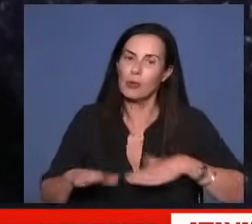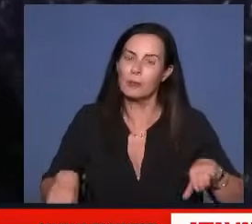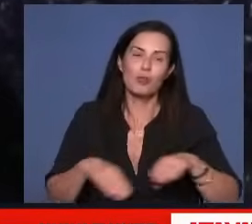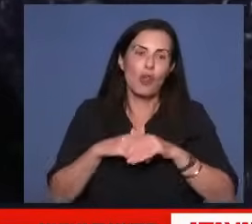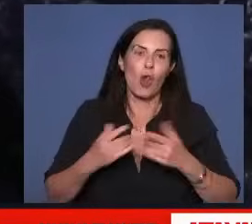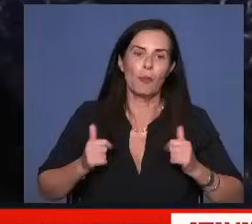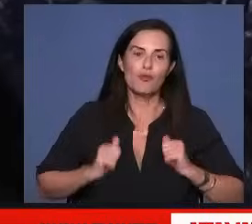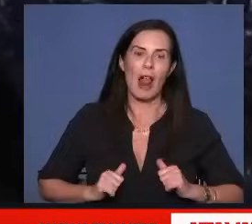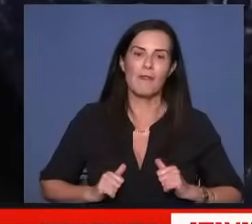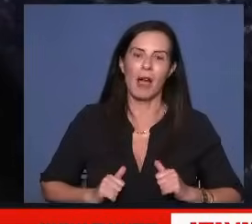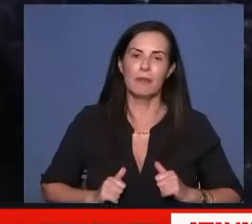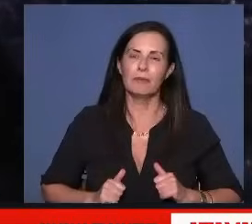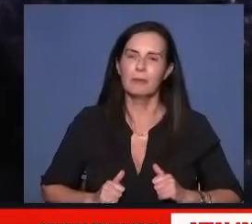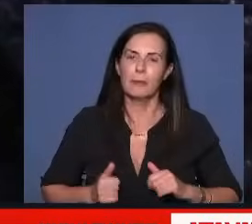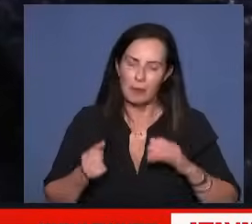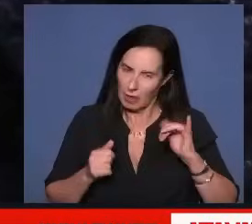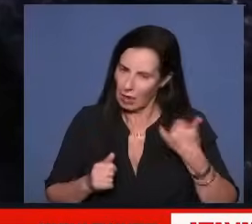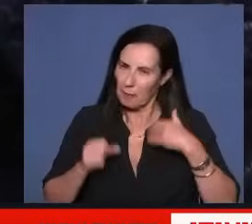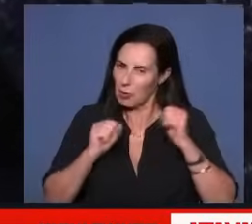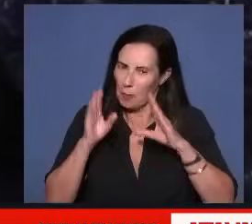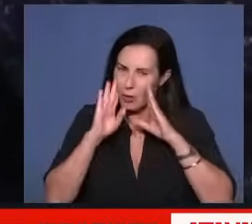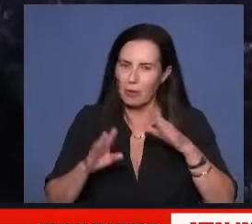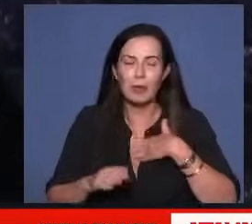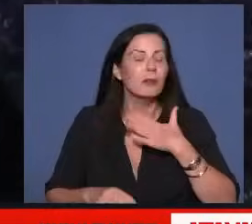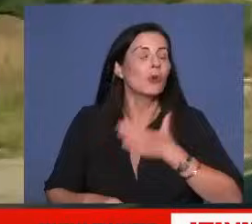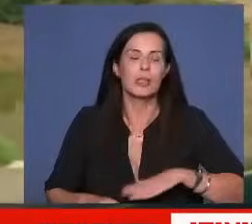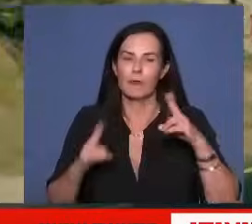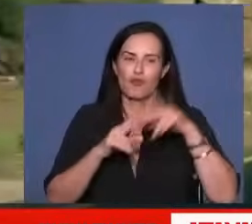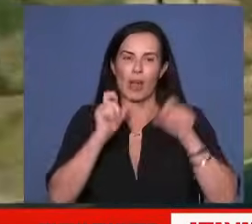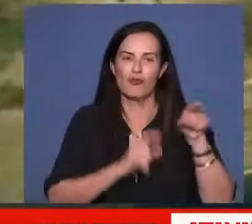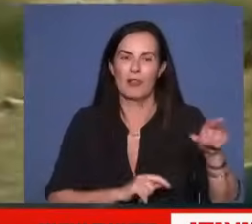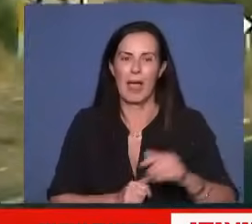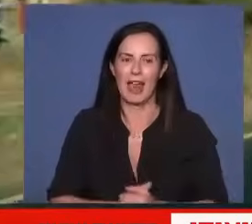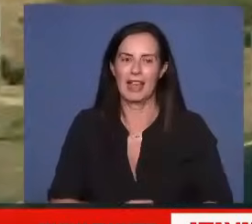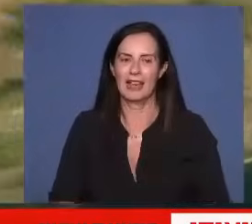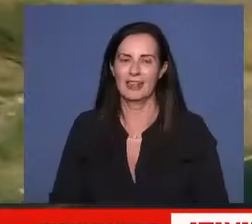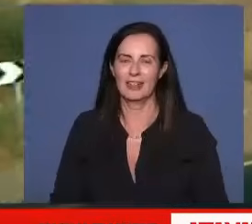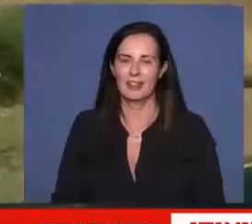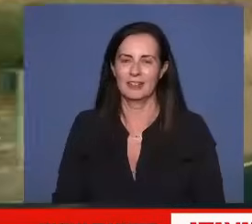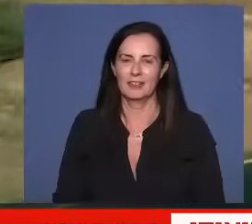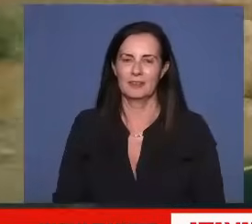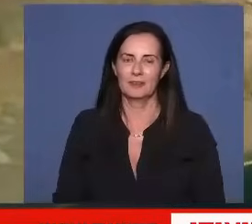בשקט ובשלווה. אין ספק בכלל, אני בטוח ואני מת לפגוש את האנשים האלה, מת.